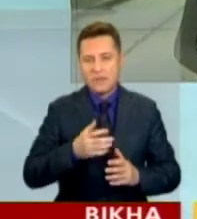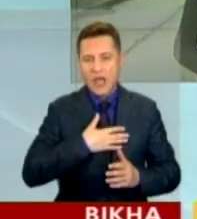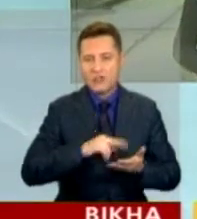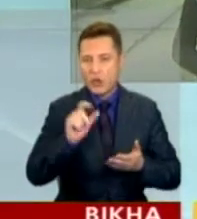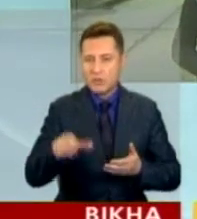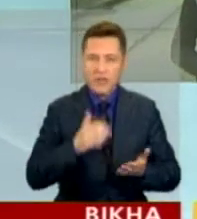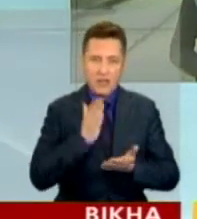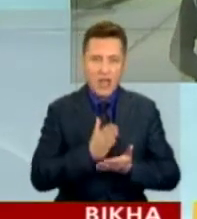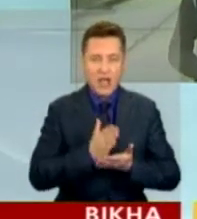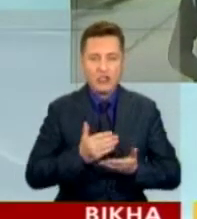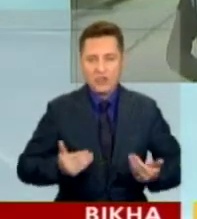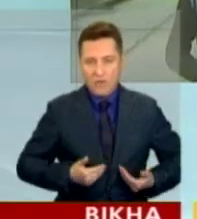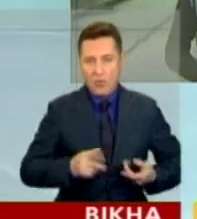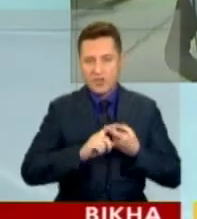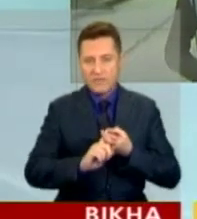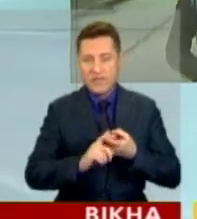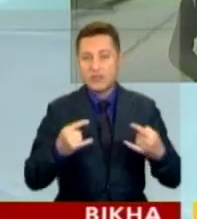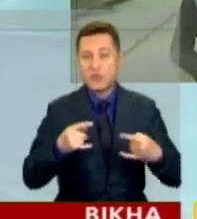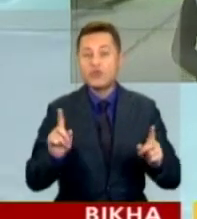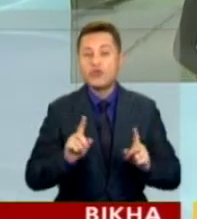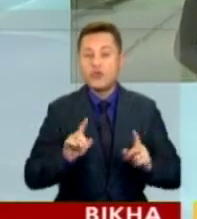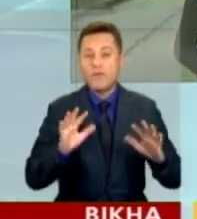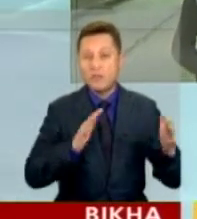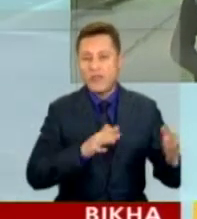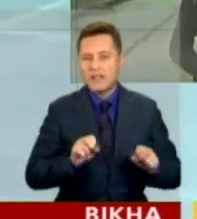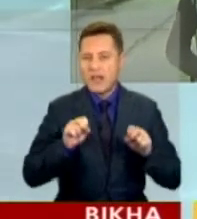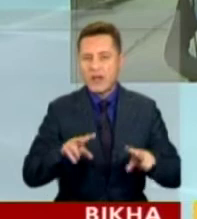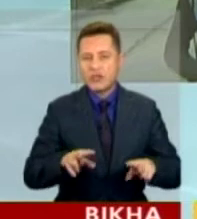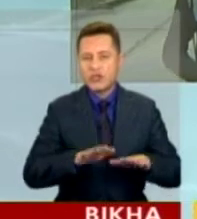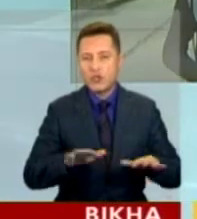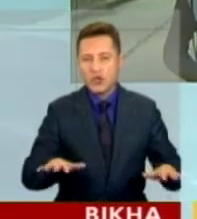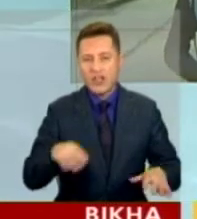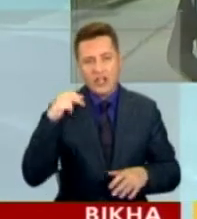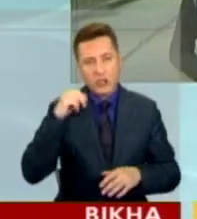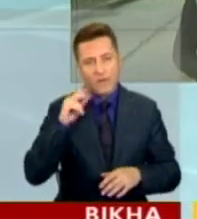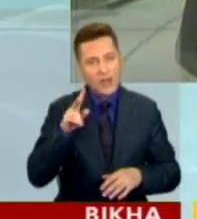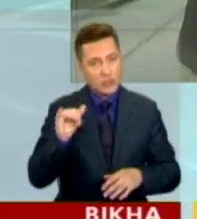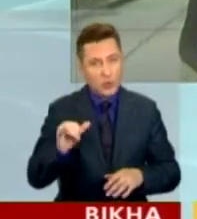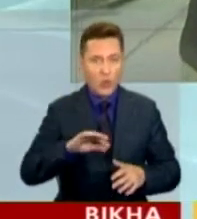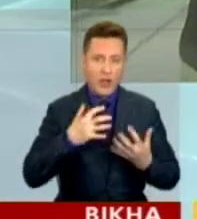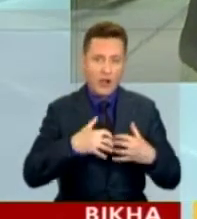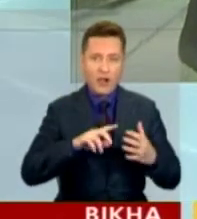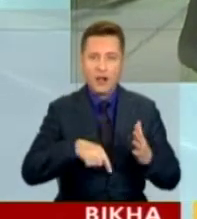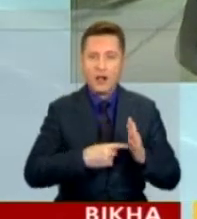зв'язку. Борисе, то що відбувається у найгарячіших точках Слов'янську і Краматорську?